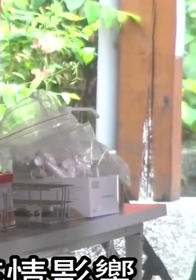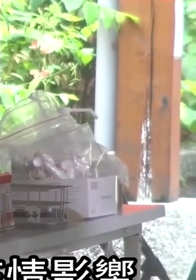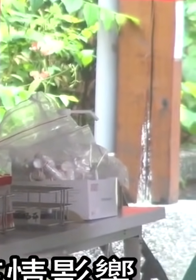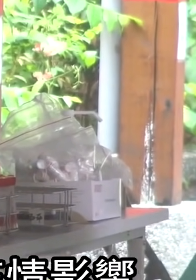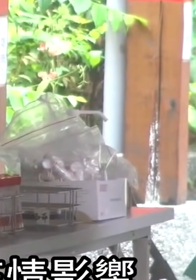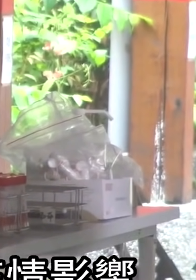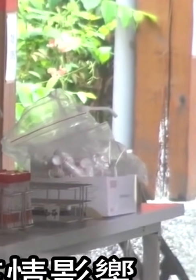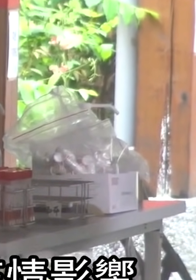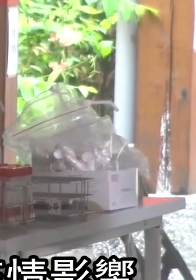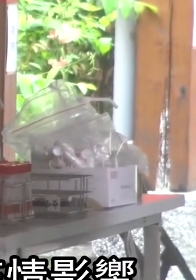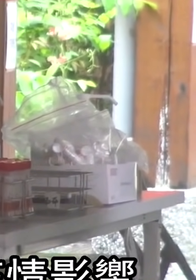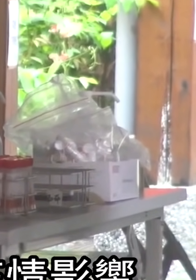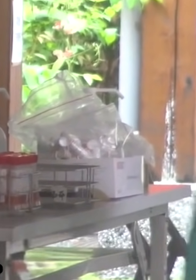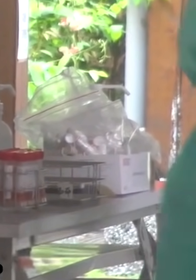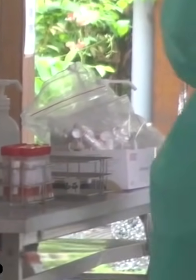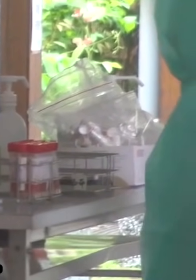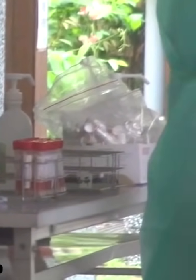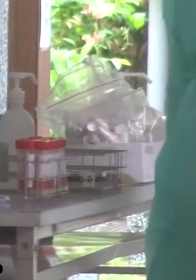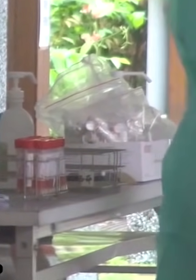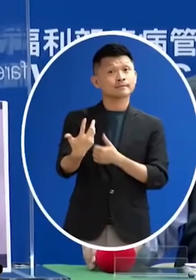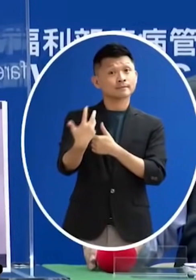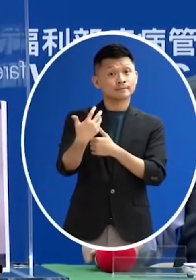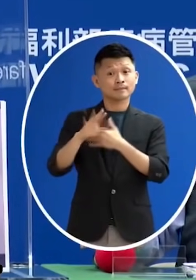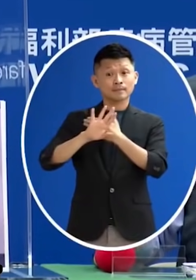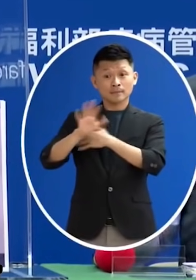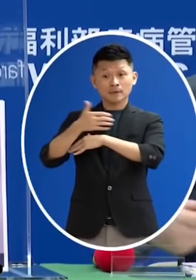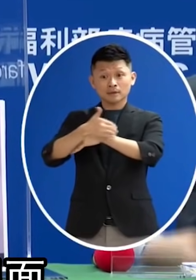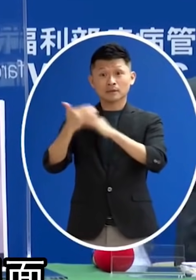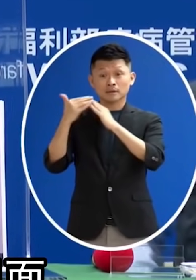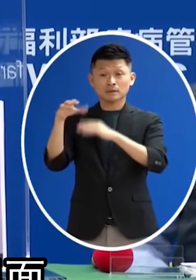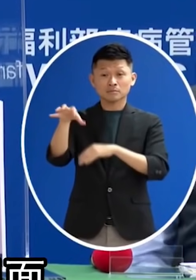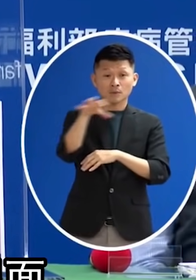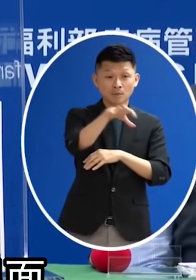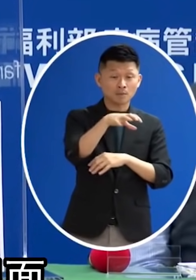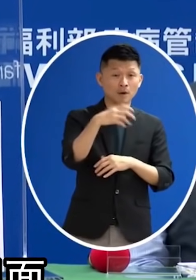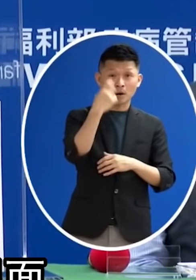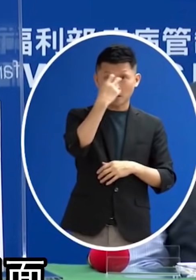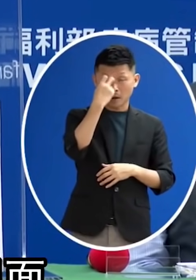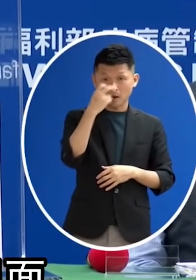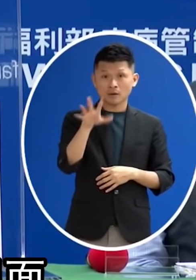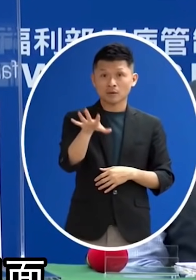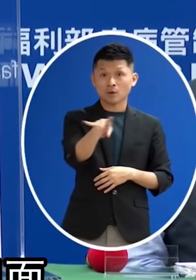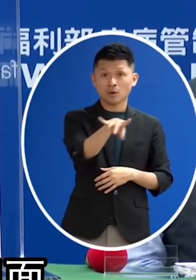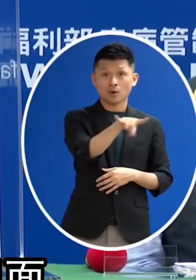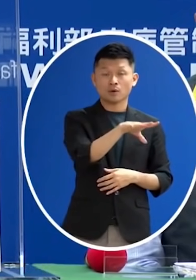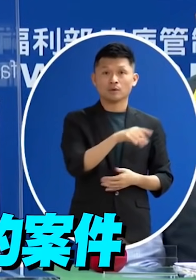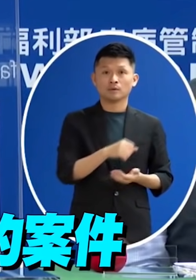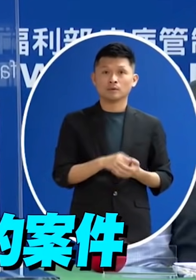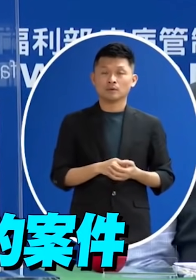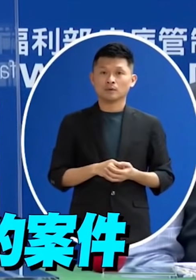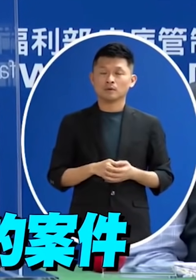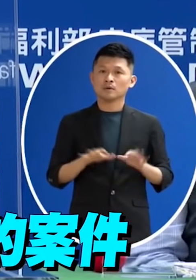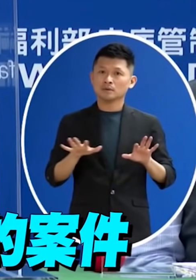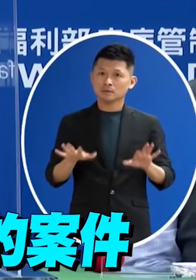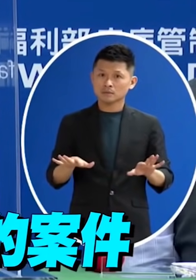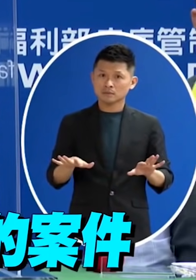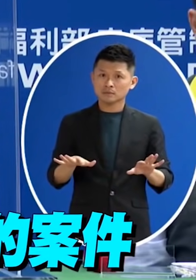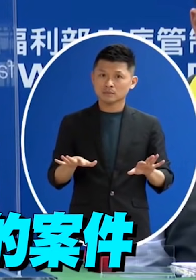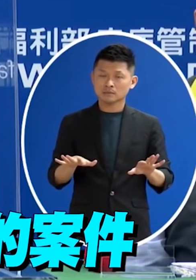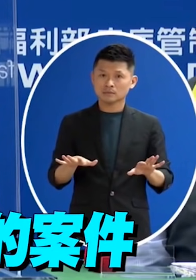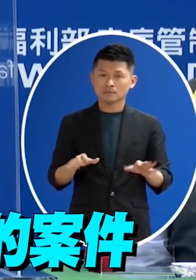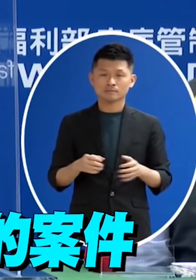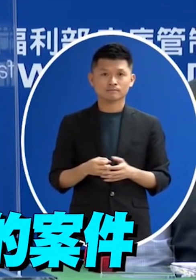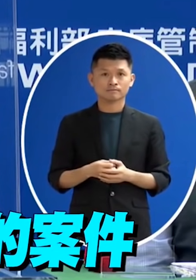是受到北农疫情影响？ 其他的县市也都在做，但事实上在其他县市里面，目前并没